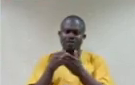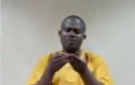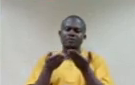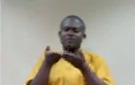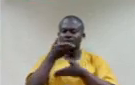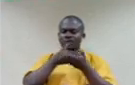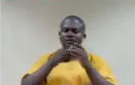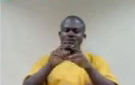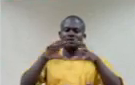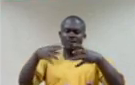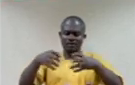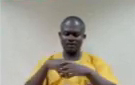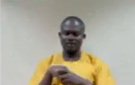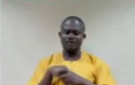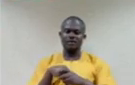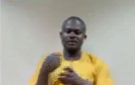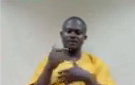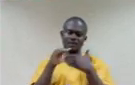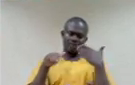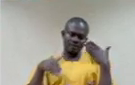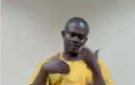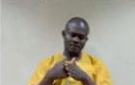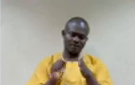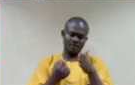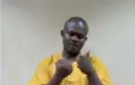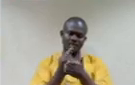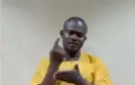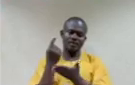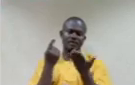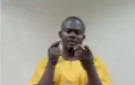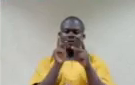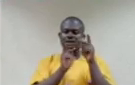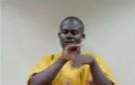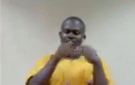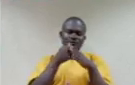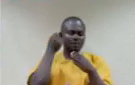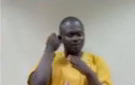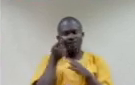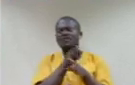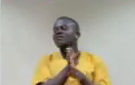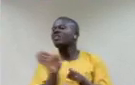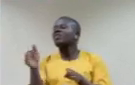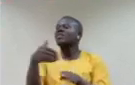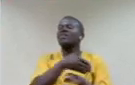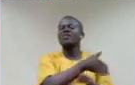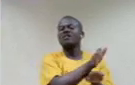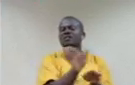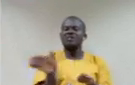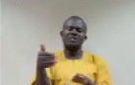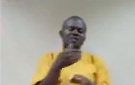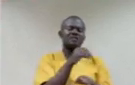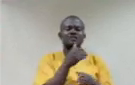sosiyete ibyo bintu rero byatumaga abantu bumva guca hirya y'ibyo